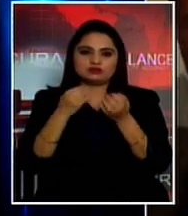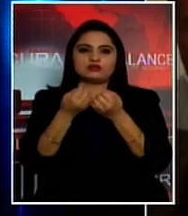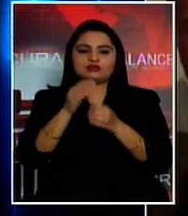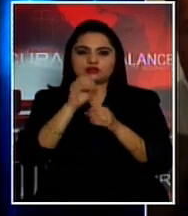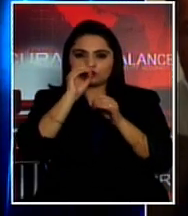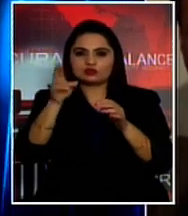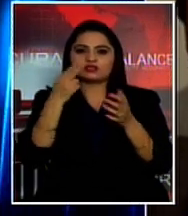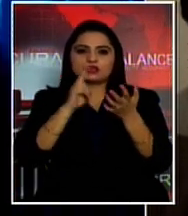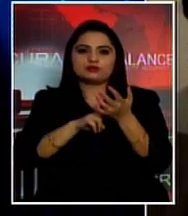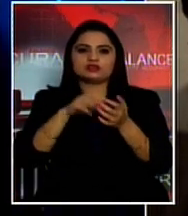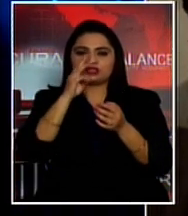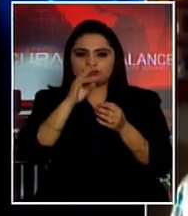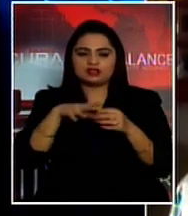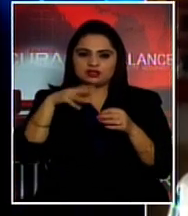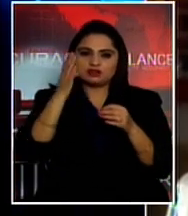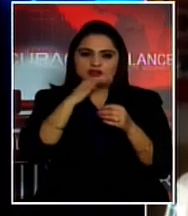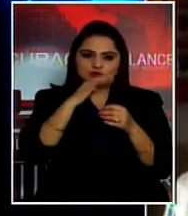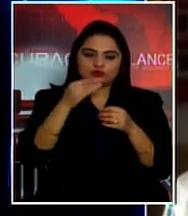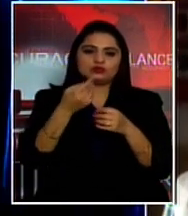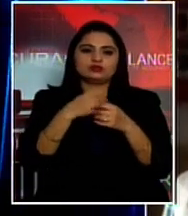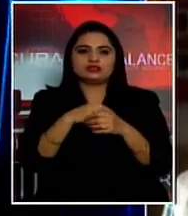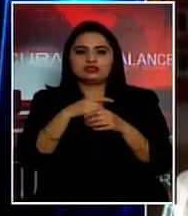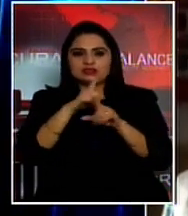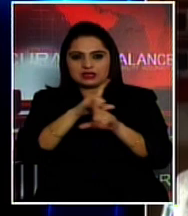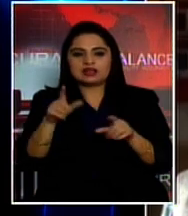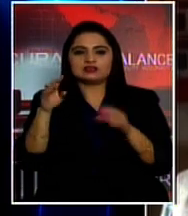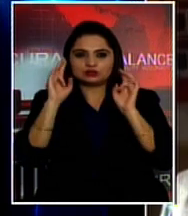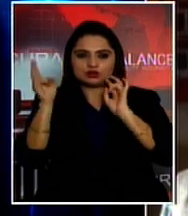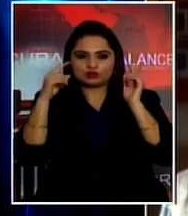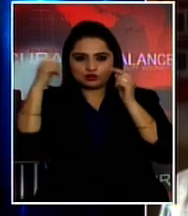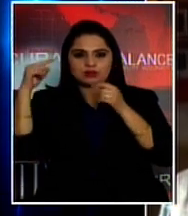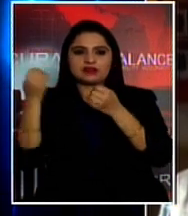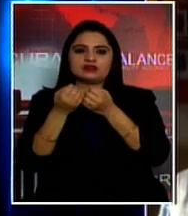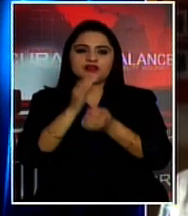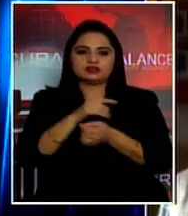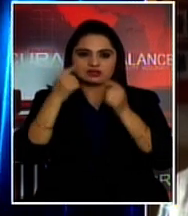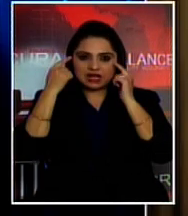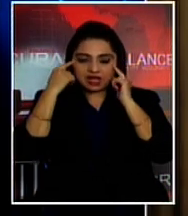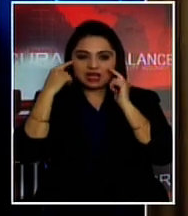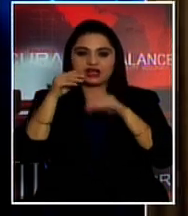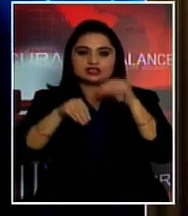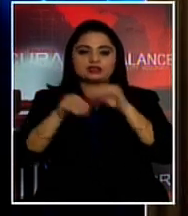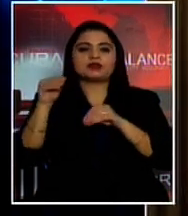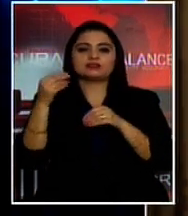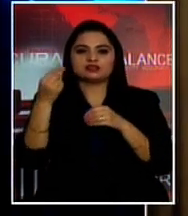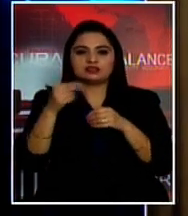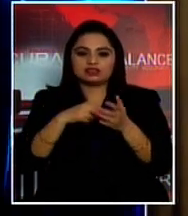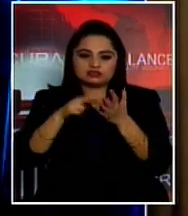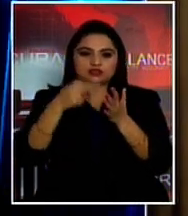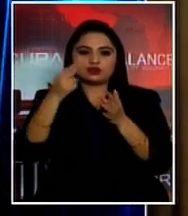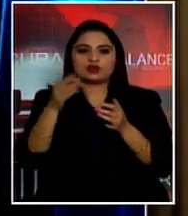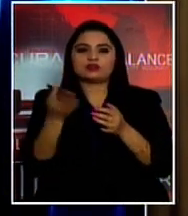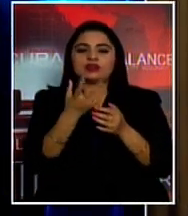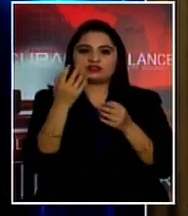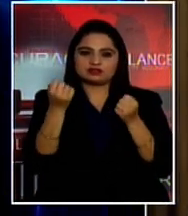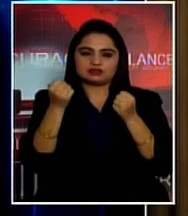घोषणा पत्रमा धुवा धुलोरहित सहरको परिकल्पना गरिएको छ। आँखा निर्वाचन चिन्ह भएको नयाँ शक्ति पार्टी नेपालले